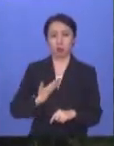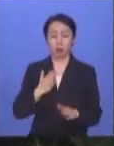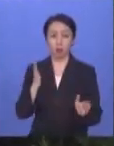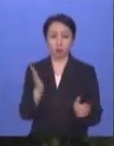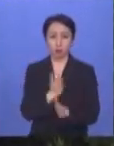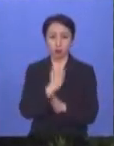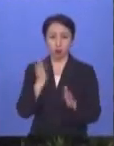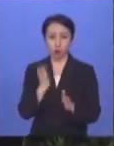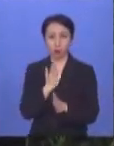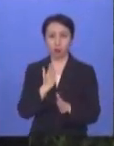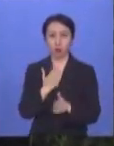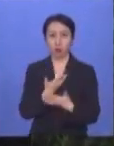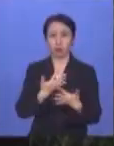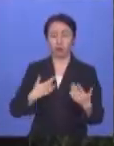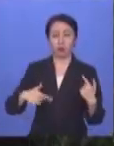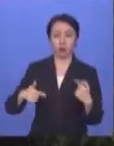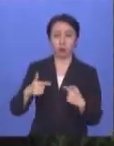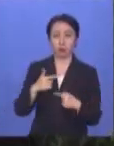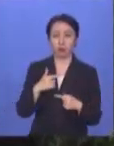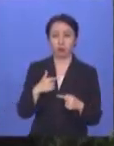наши товаропроизводители. И